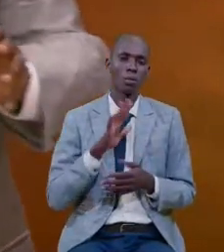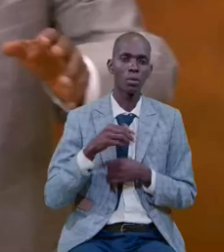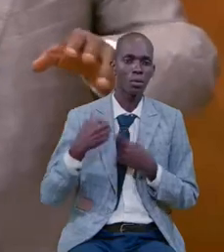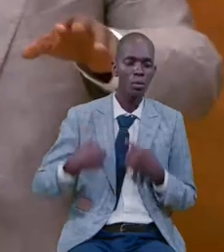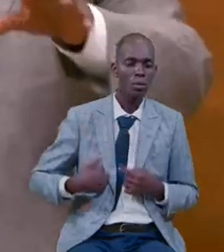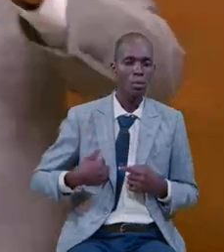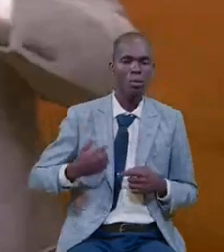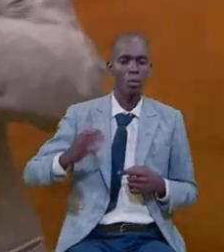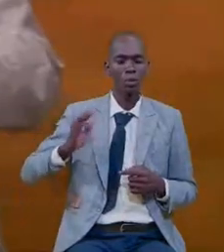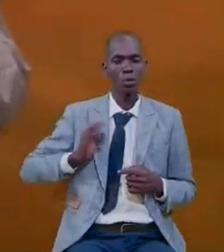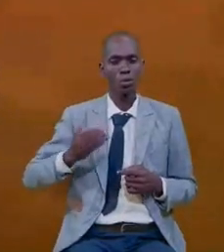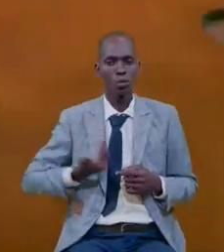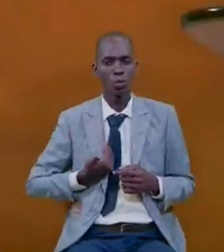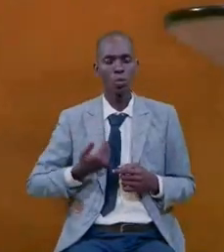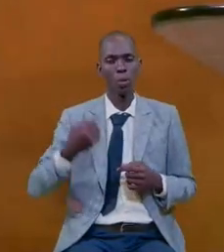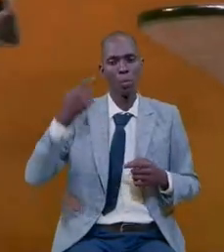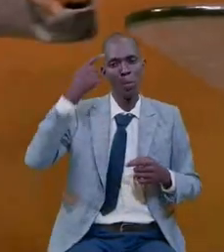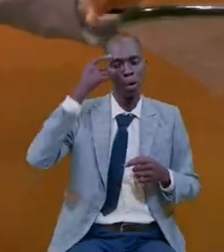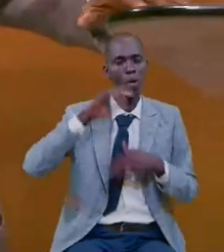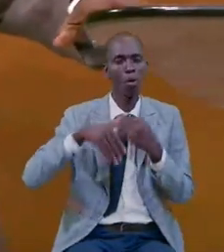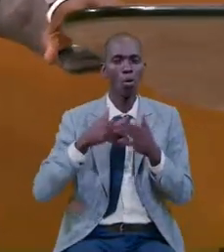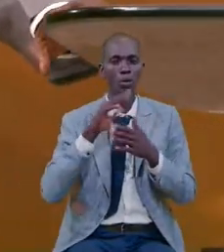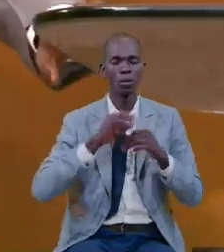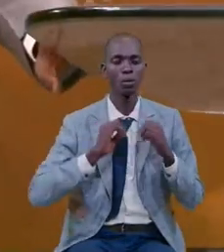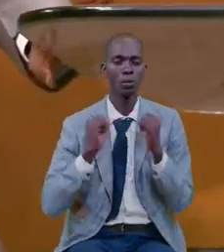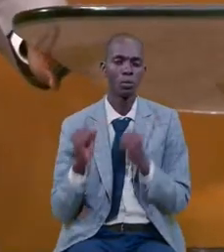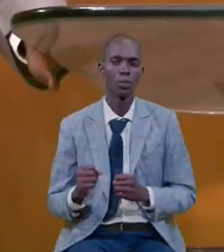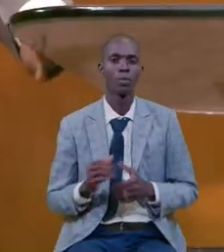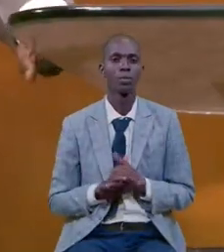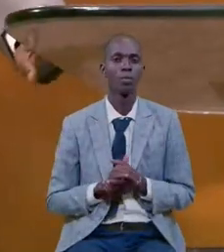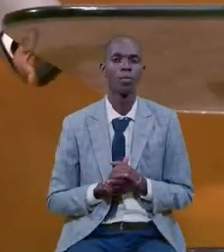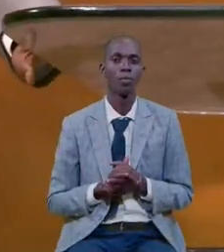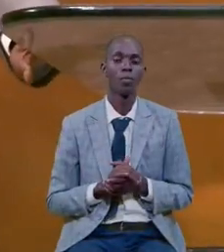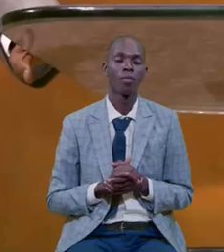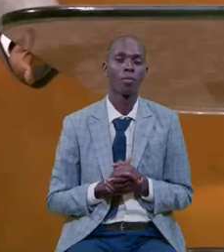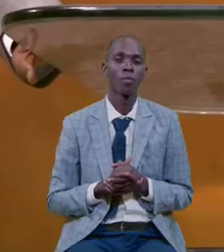votre pensée, de toute votre force. Il veut